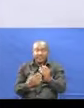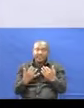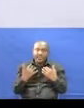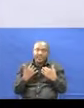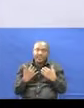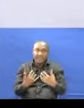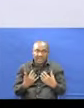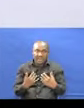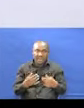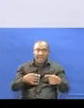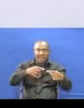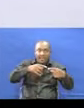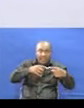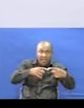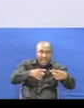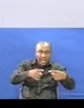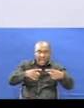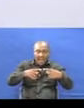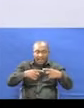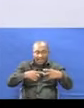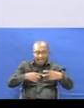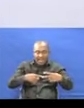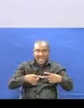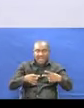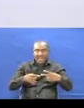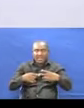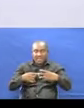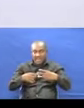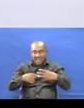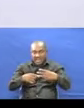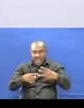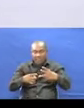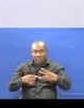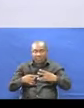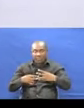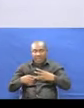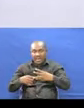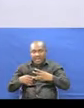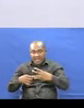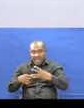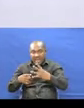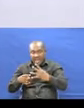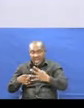ipo hivi: moja, mbili, tatu,